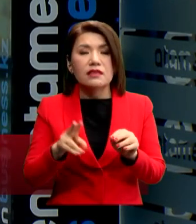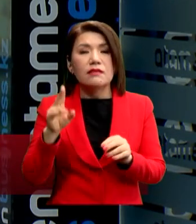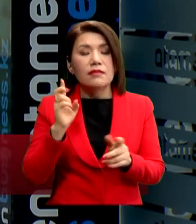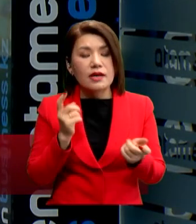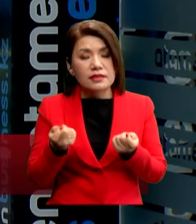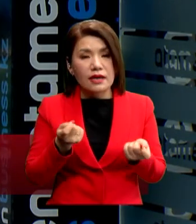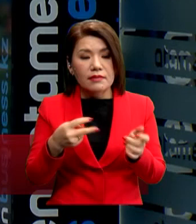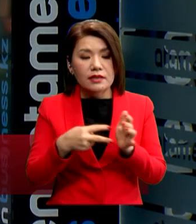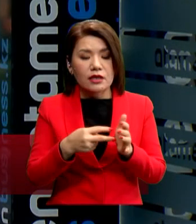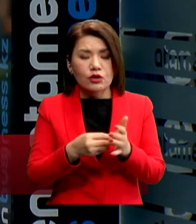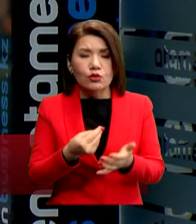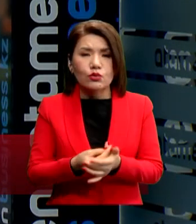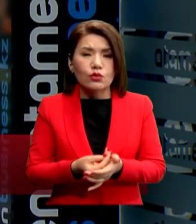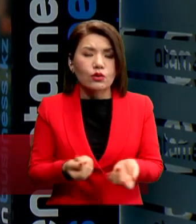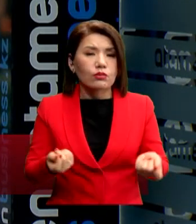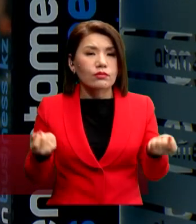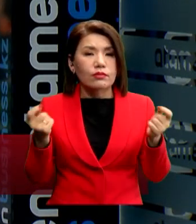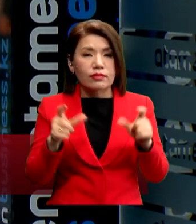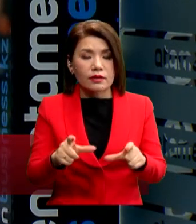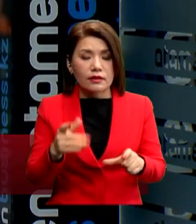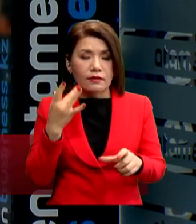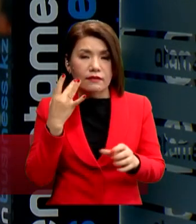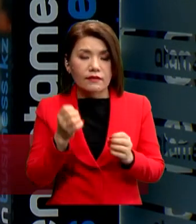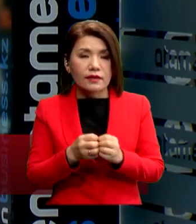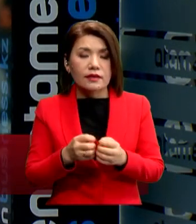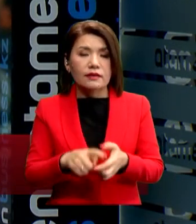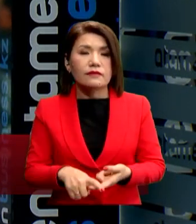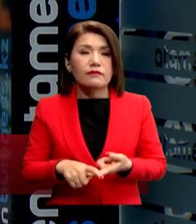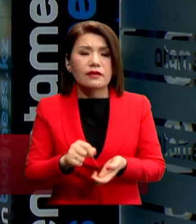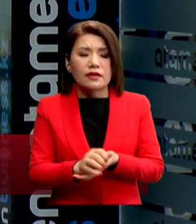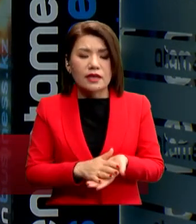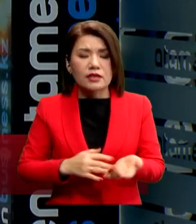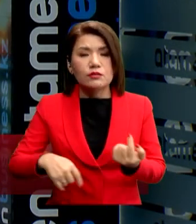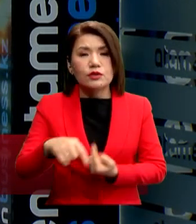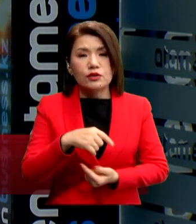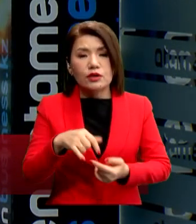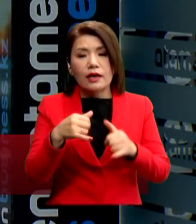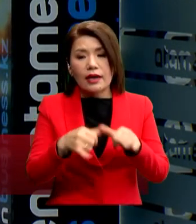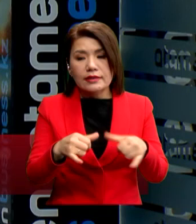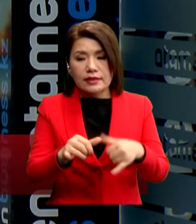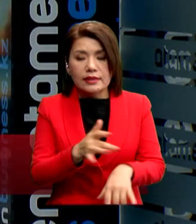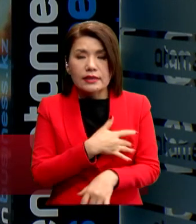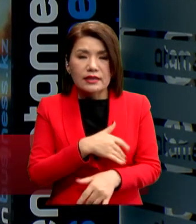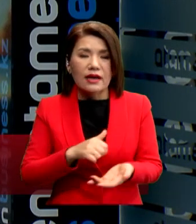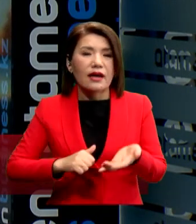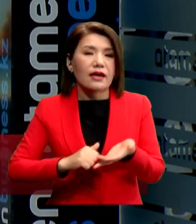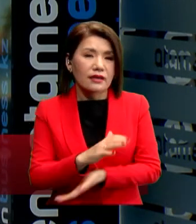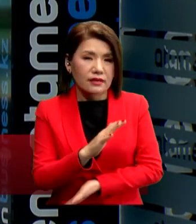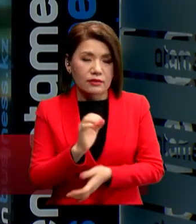белгілеп берген баға қымбатшылықтың қалқасында қалып қоюда. Бұлай жалғаса берсе, бизнесмендер асханалық қызметтен бас тартуы